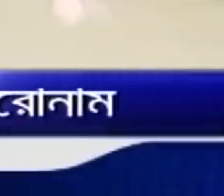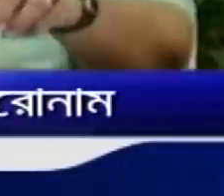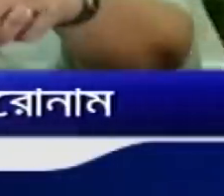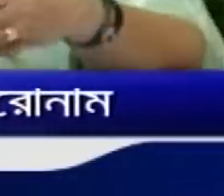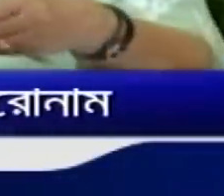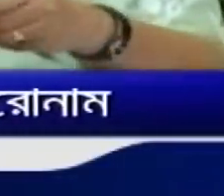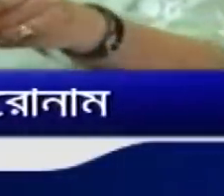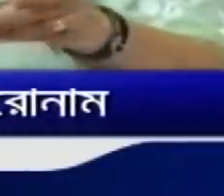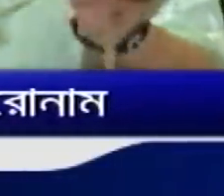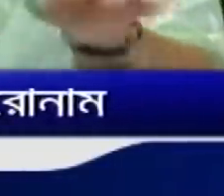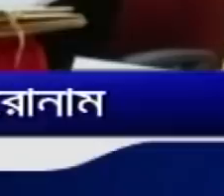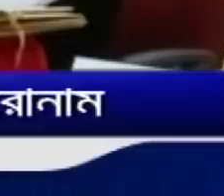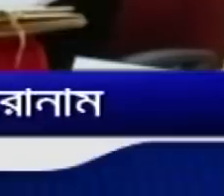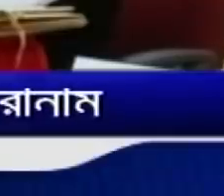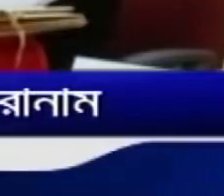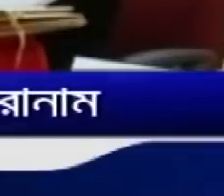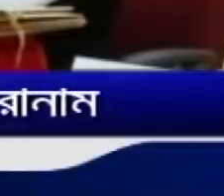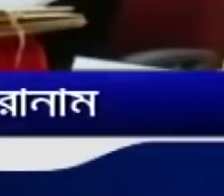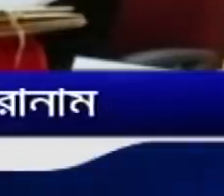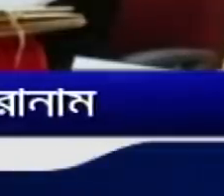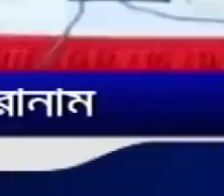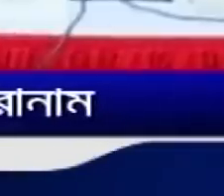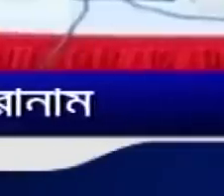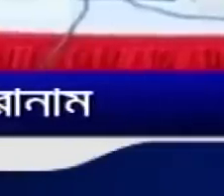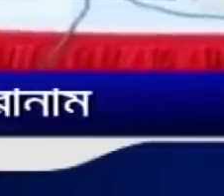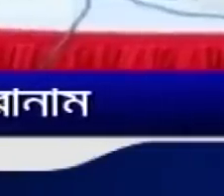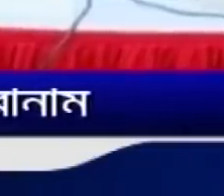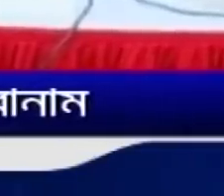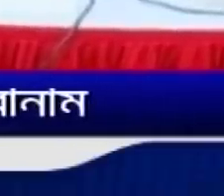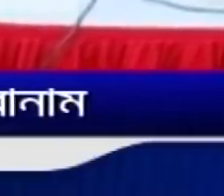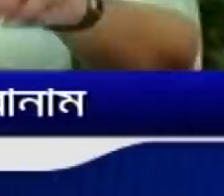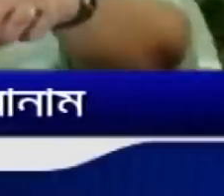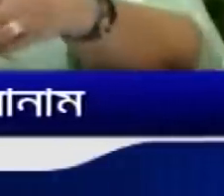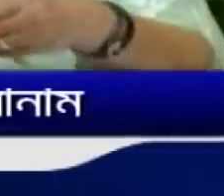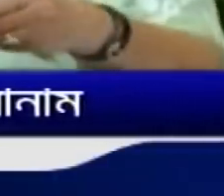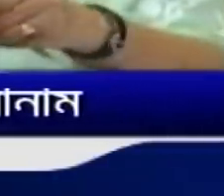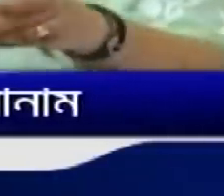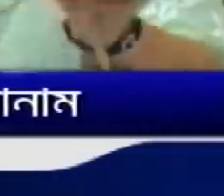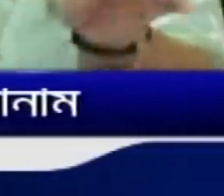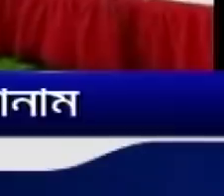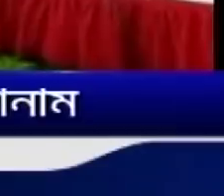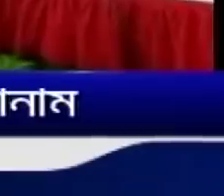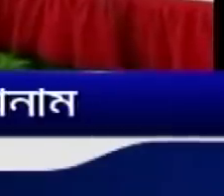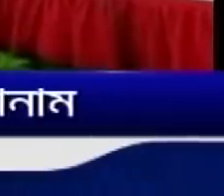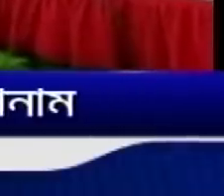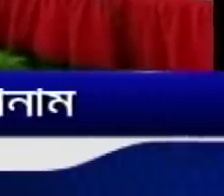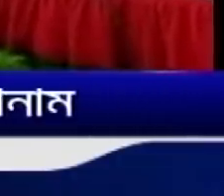সংকটকালে সবাইকে সঠিকভাবে দায়িত্ব পালনের নির্দেশ প্রধানমন্ত্রীর, গণভবনে মন্ত্রী পরিষদ বৈঠক।